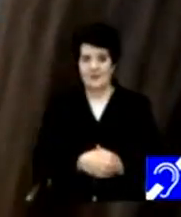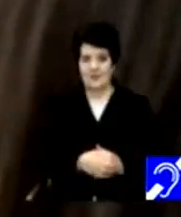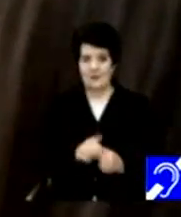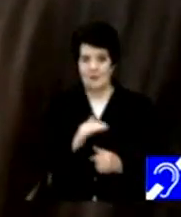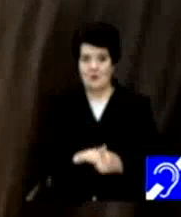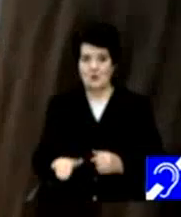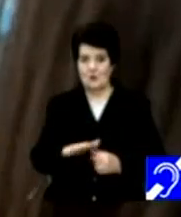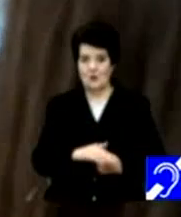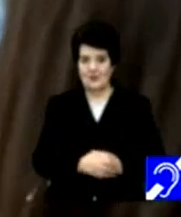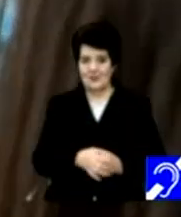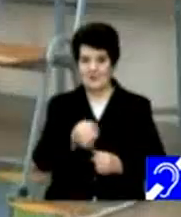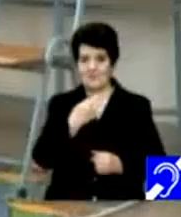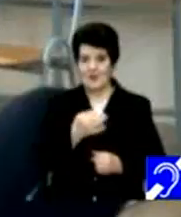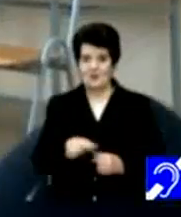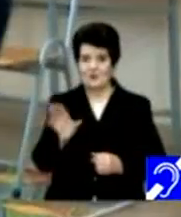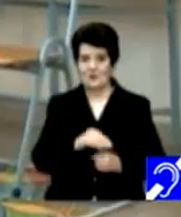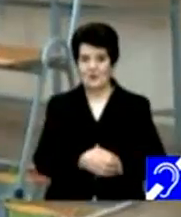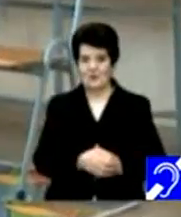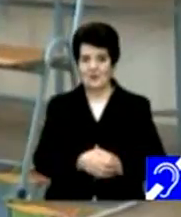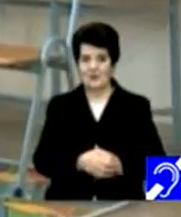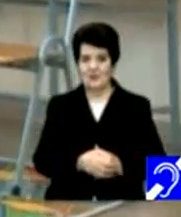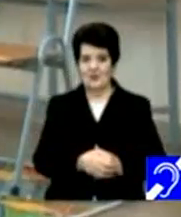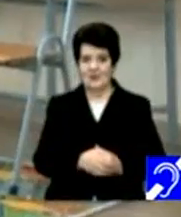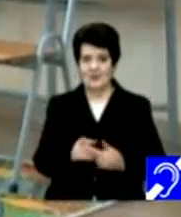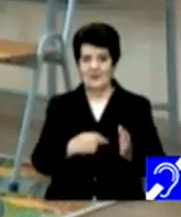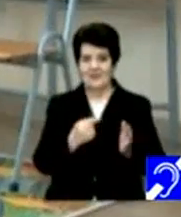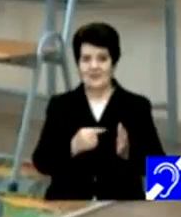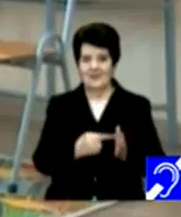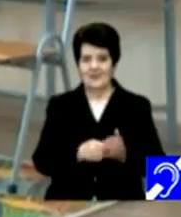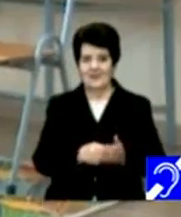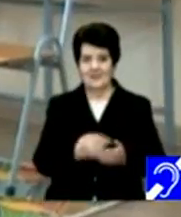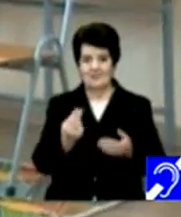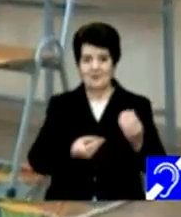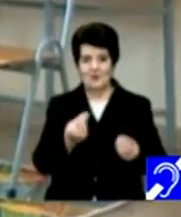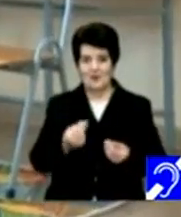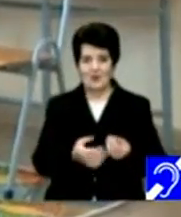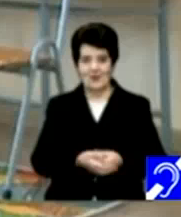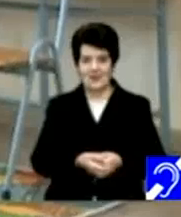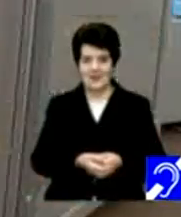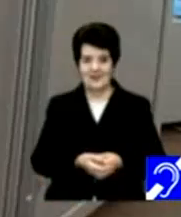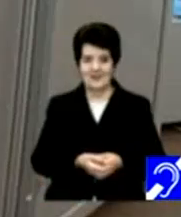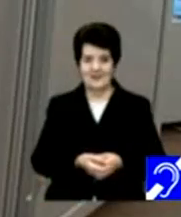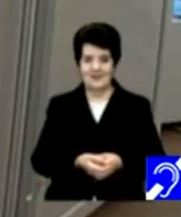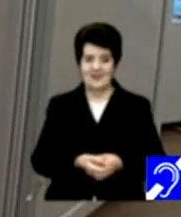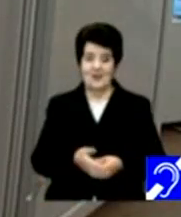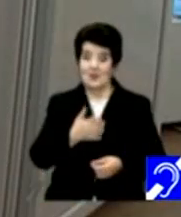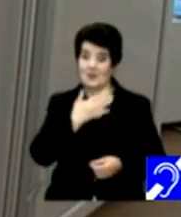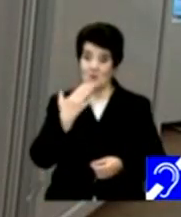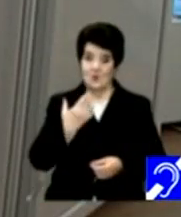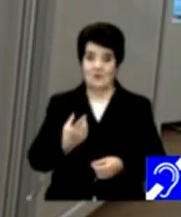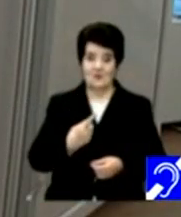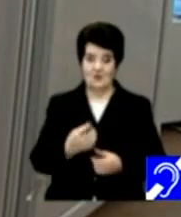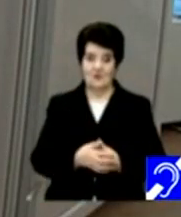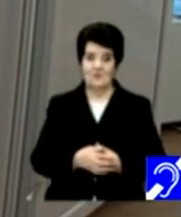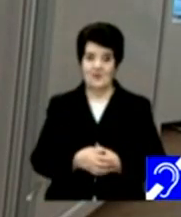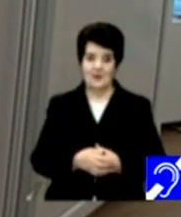joci? Îmi place tot. Ce faci tu la grădiniță? Mă joc. Colorez. De mult așteptam să ne